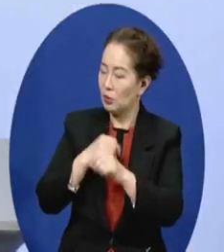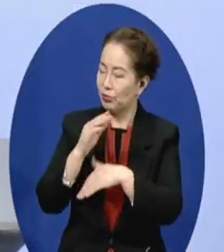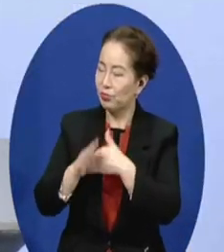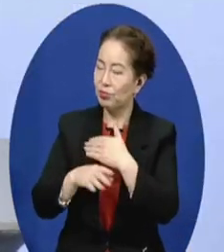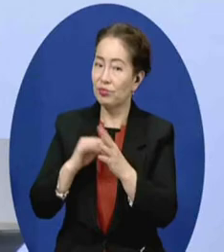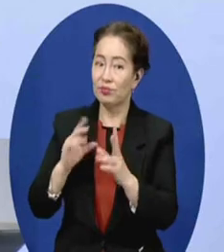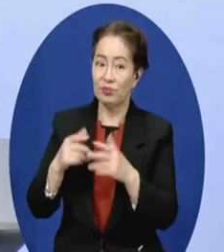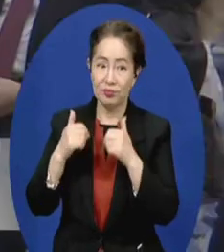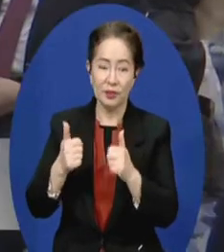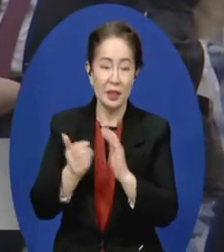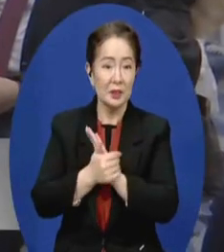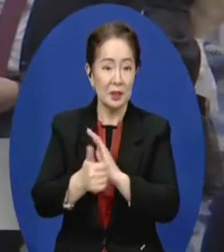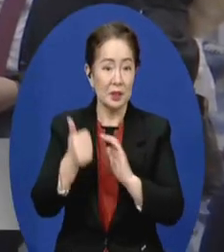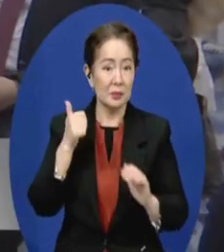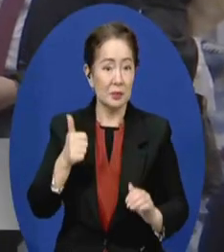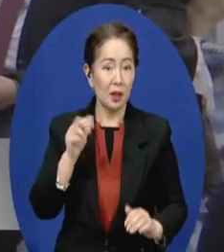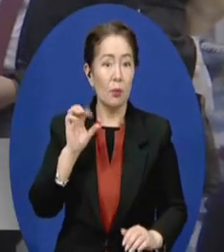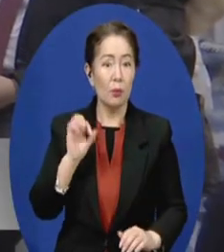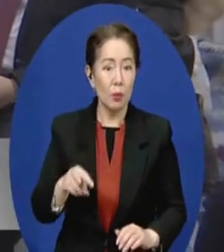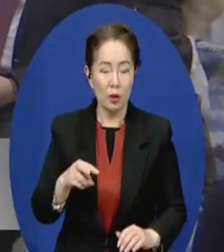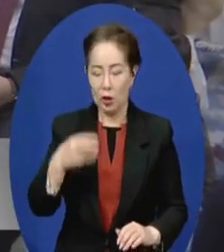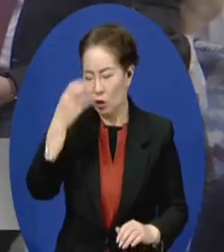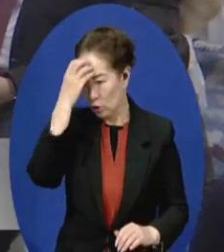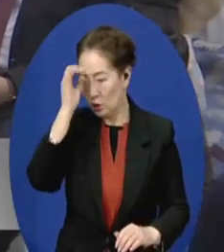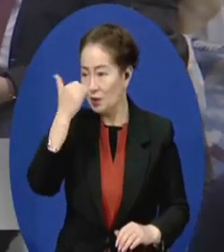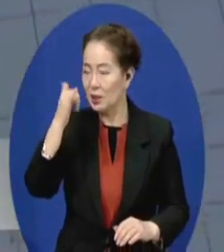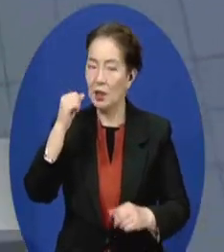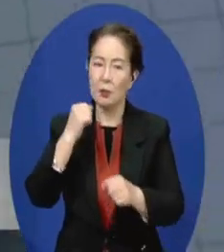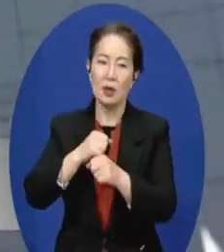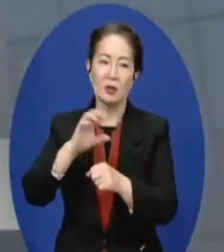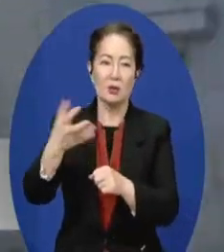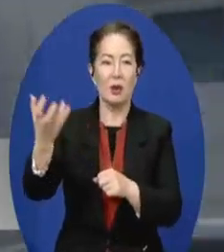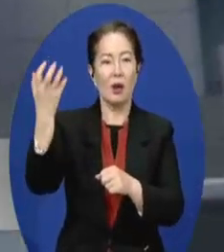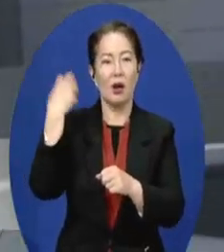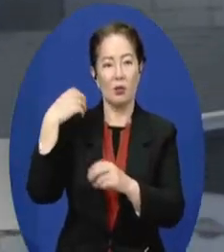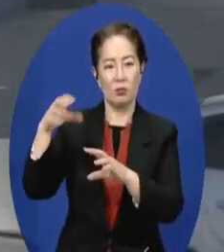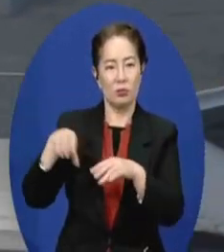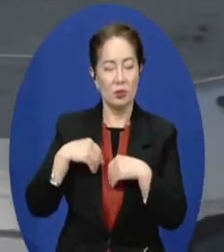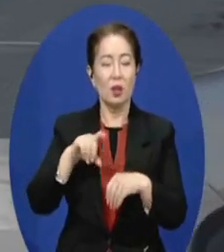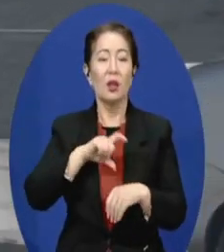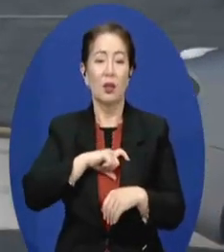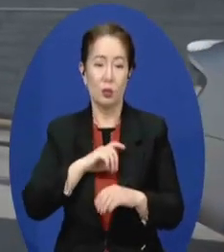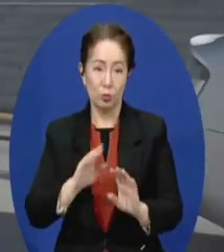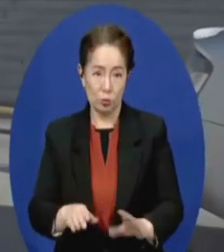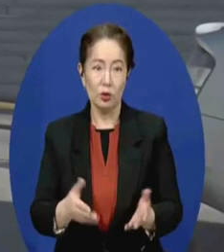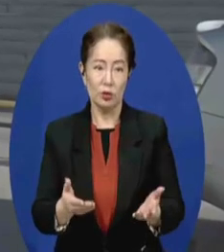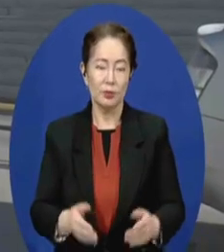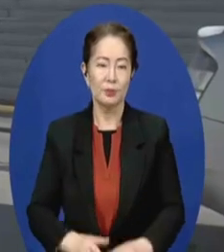ажиллагааны жигдэрч чадамжтай болсноор төрийн зарим чиг үүргийг гүйцэтгэх эрхтэй болох юм байна.